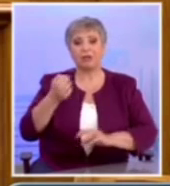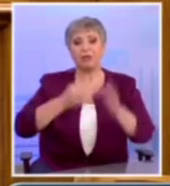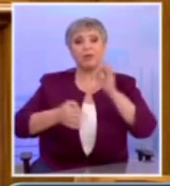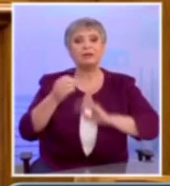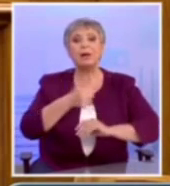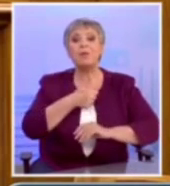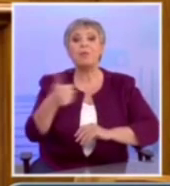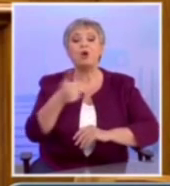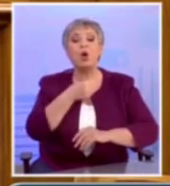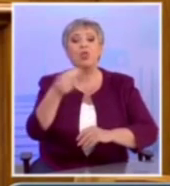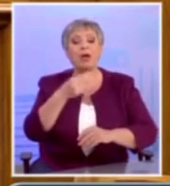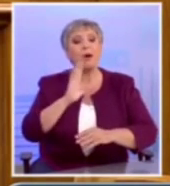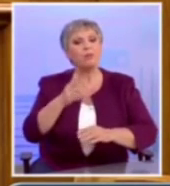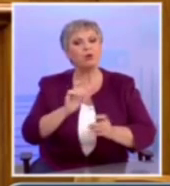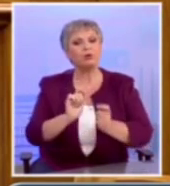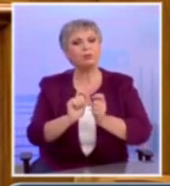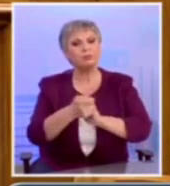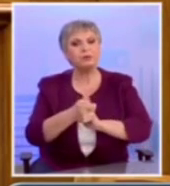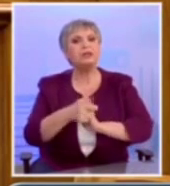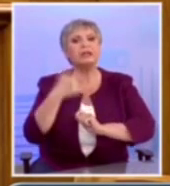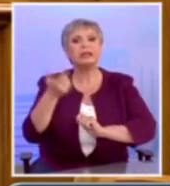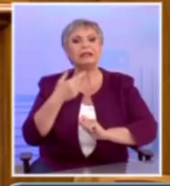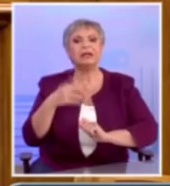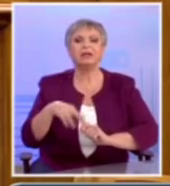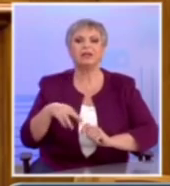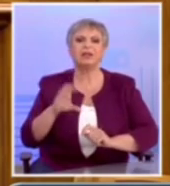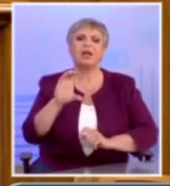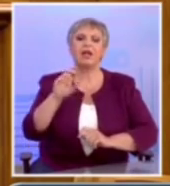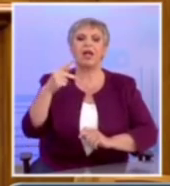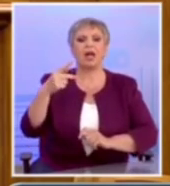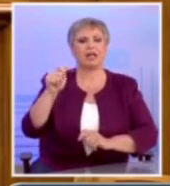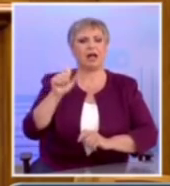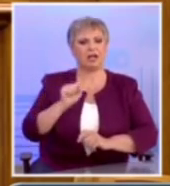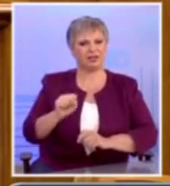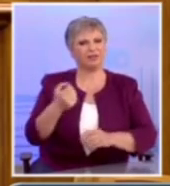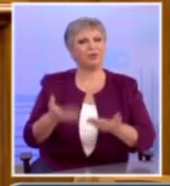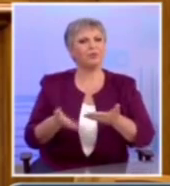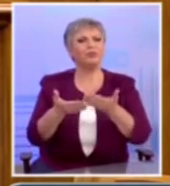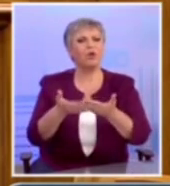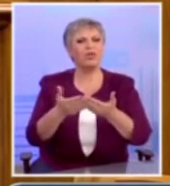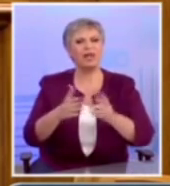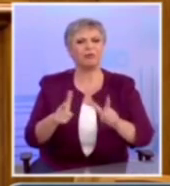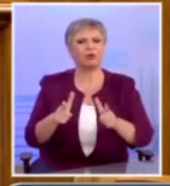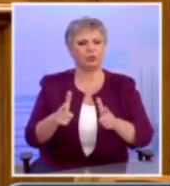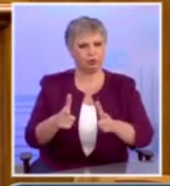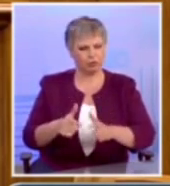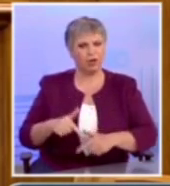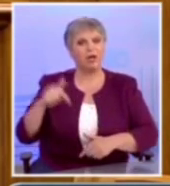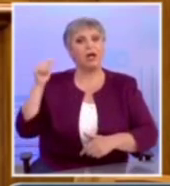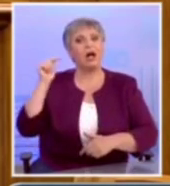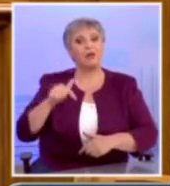ΕΚΑΣ. Φαίνεται λοιπόν ότι ήταν μια πολύ σημαντική απόφαση του ελληνικού